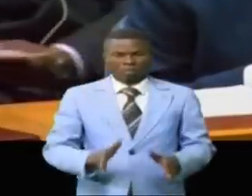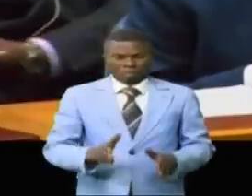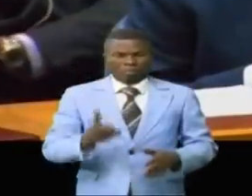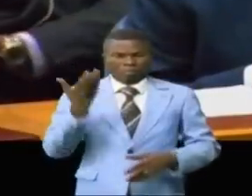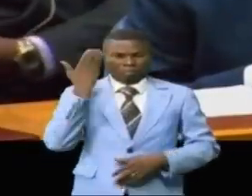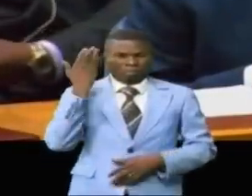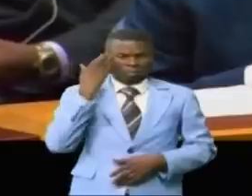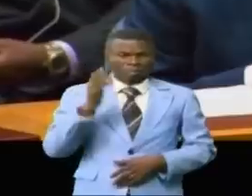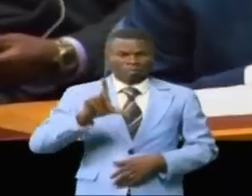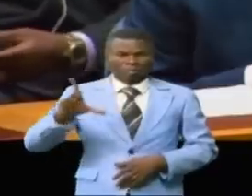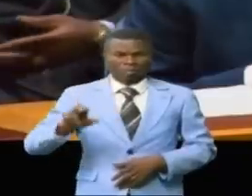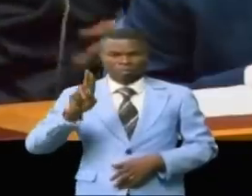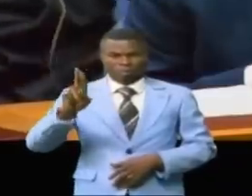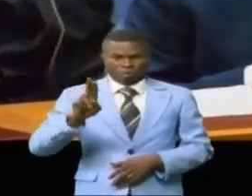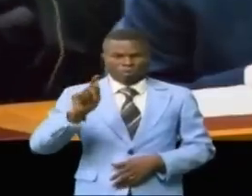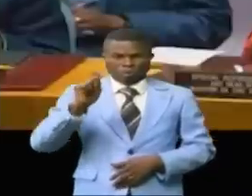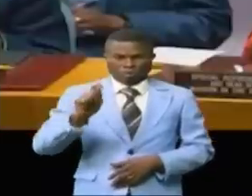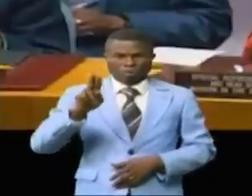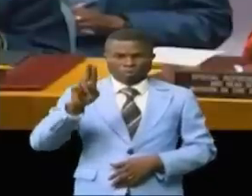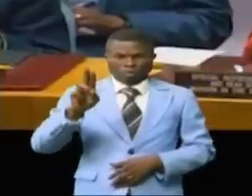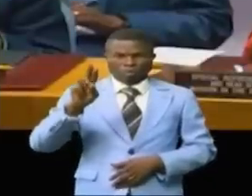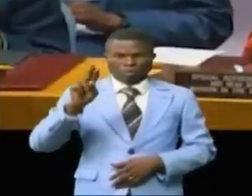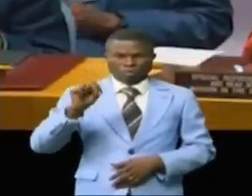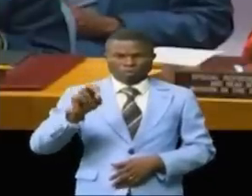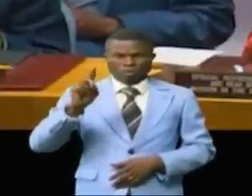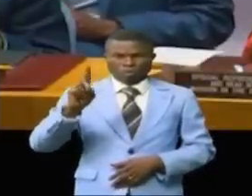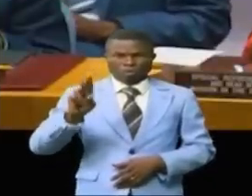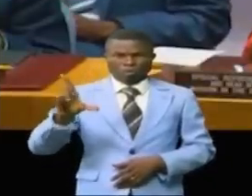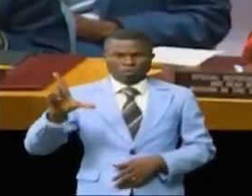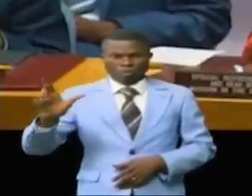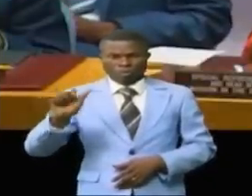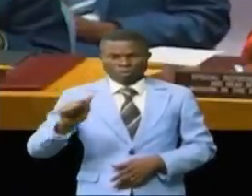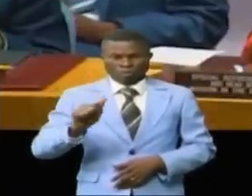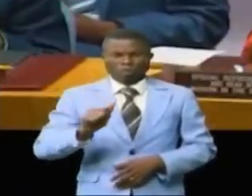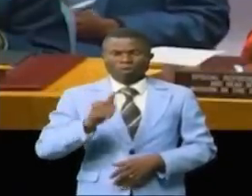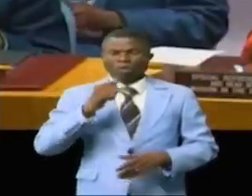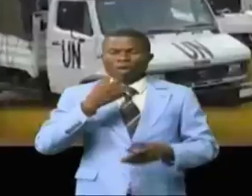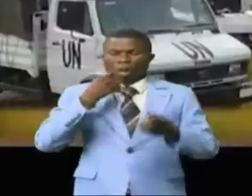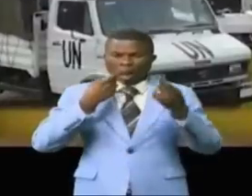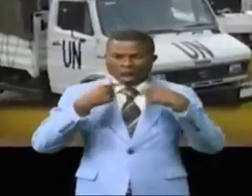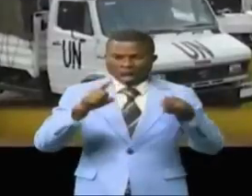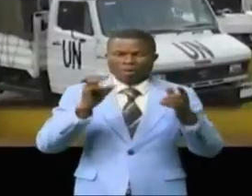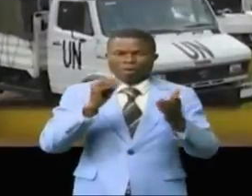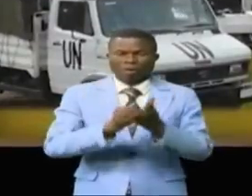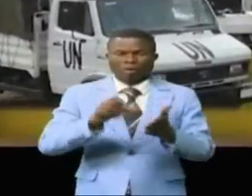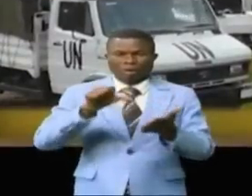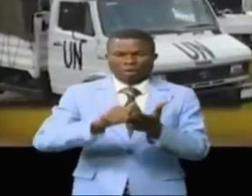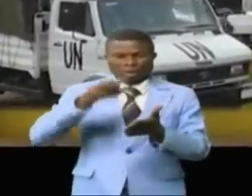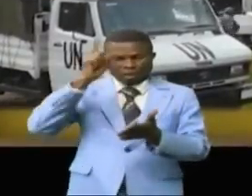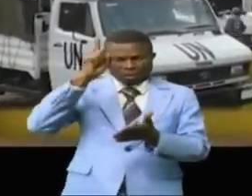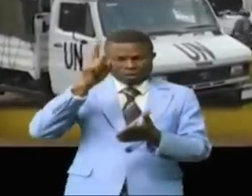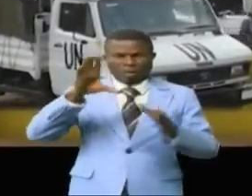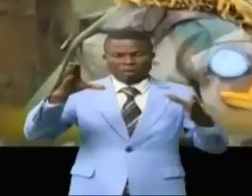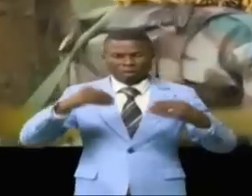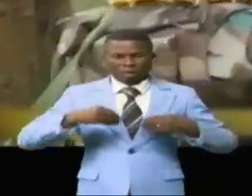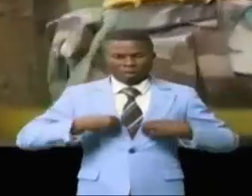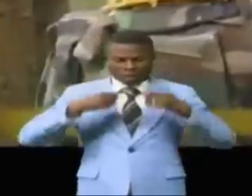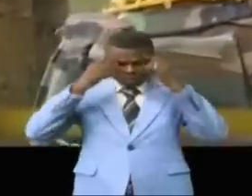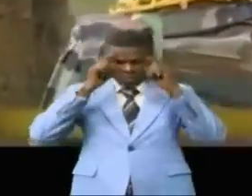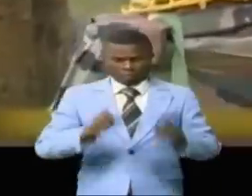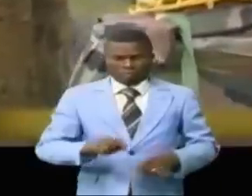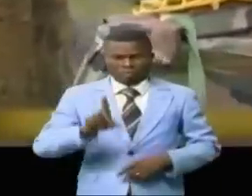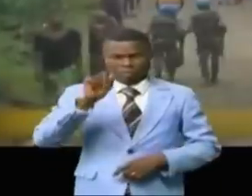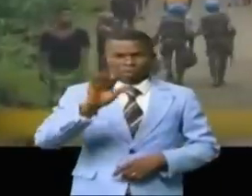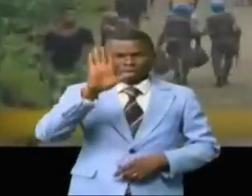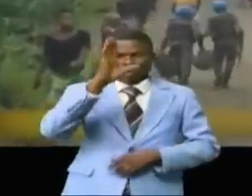Christophe Lutundula Palapenapala, a rappelé sa lettre du 1er septembre dernier et réaffirmé son contenu. 25